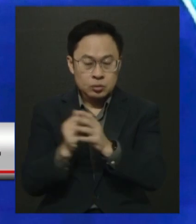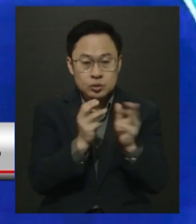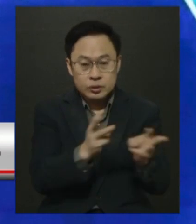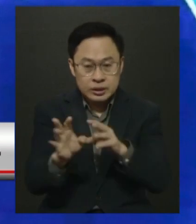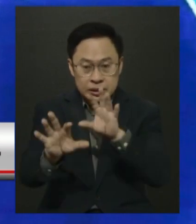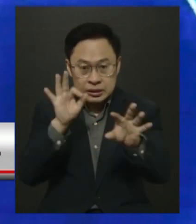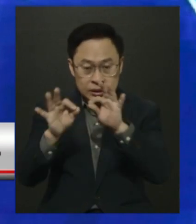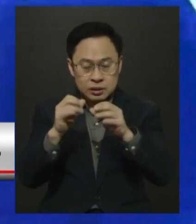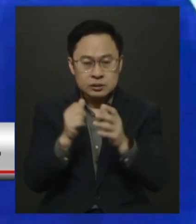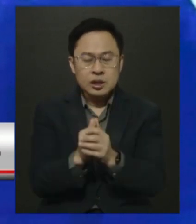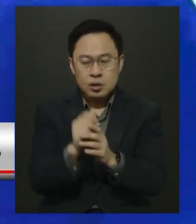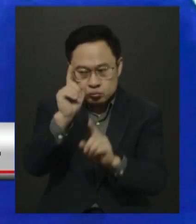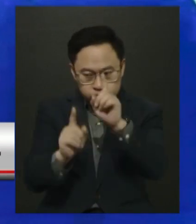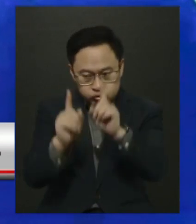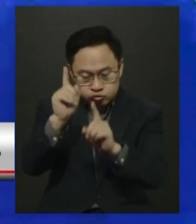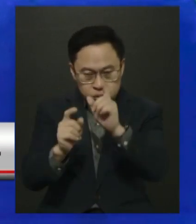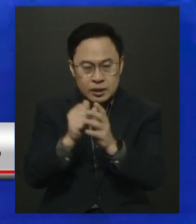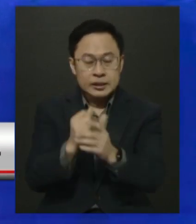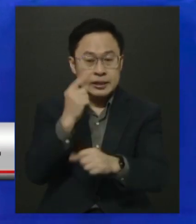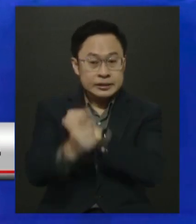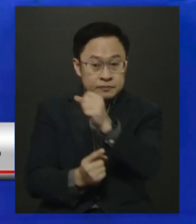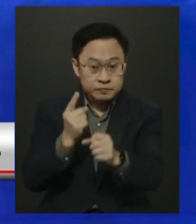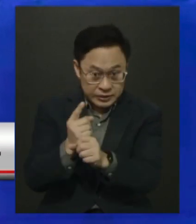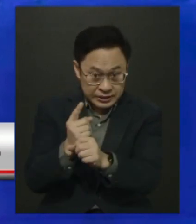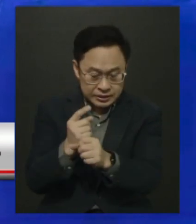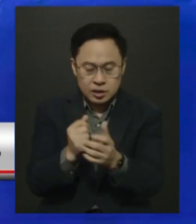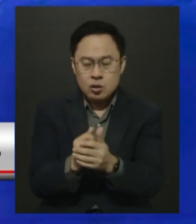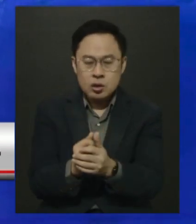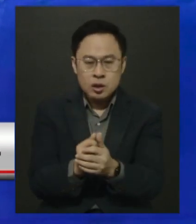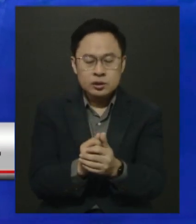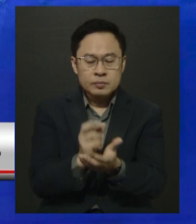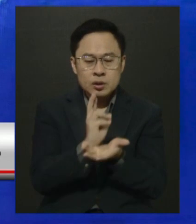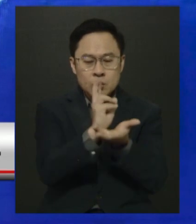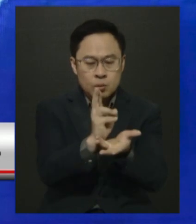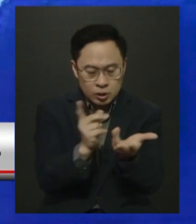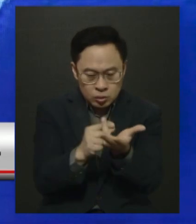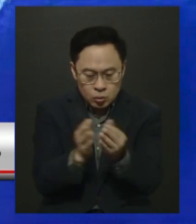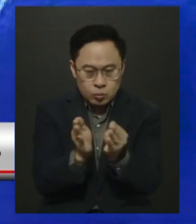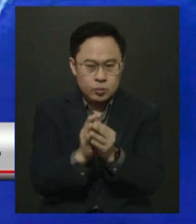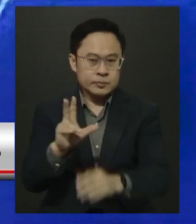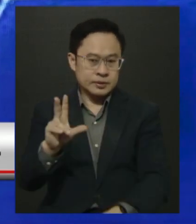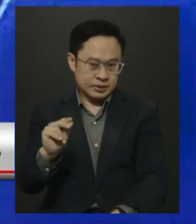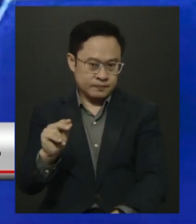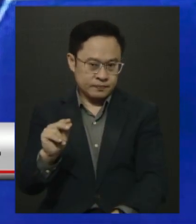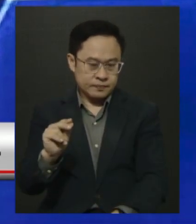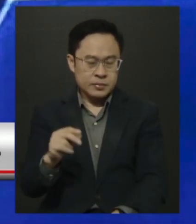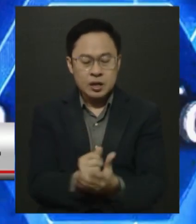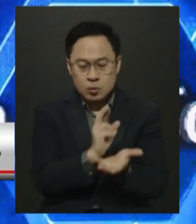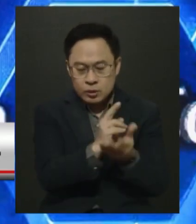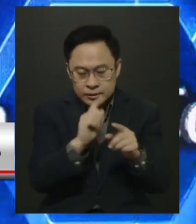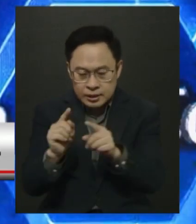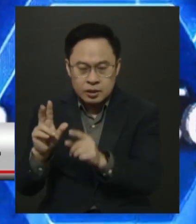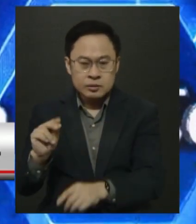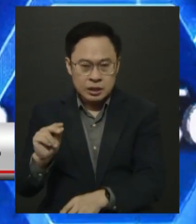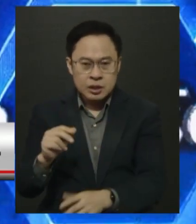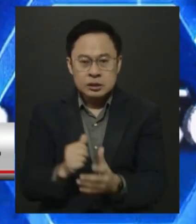ที่อ้างอิงจากสถิติการแข่งขันในฤดูกาลที่ผ่านมาซึ่งมีทั้งหมด30รางวัลนะครับนอกจากนี้ครับนอกจากในงานเนี่ยจะมีการประ